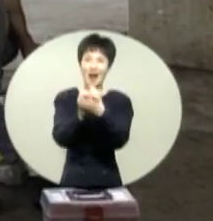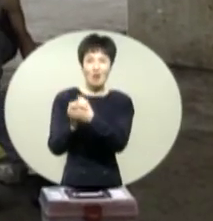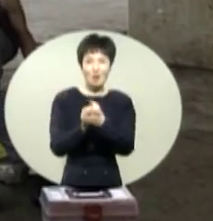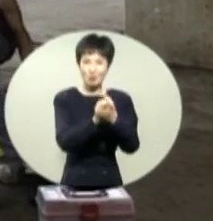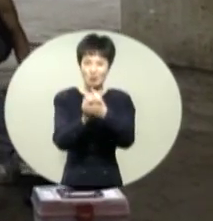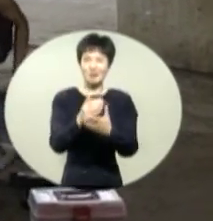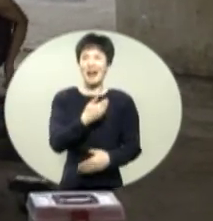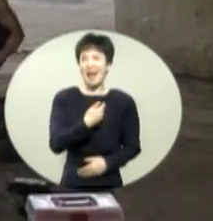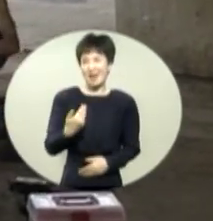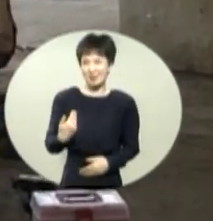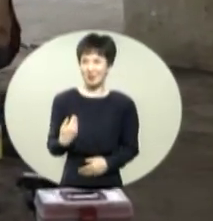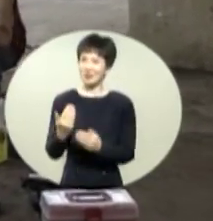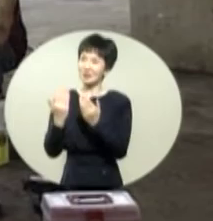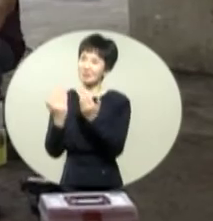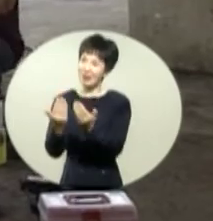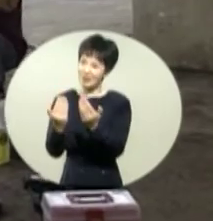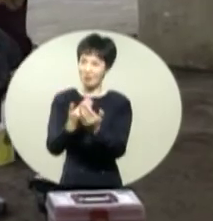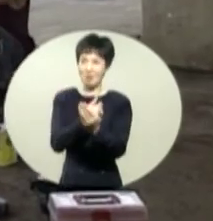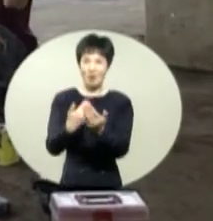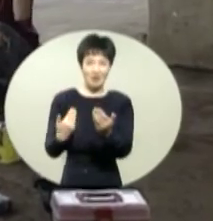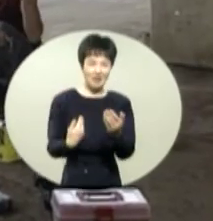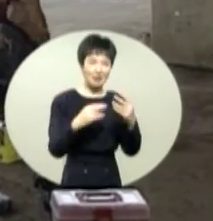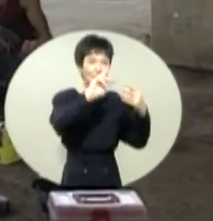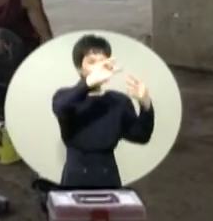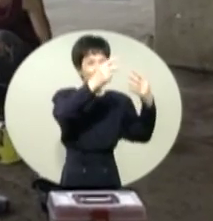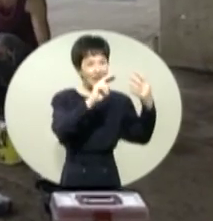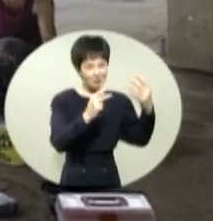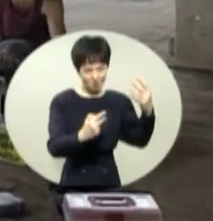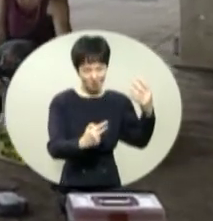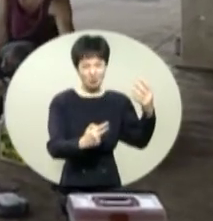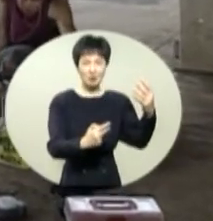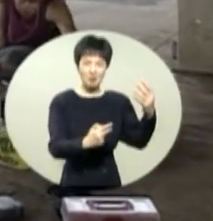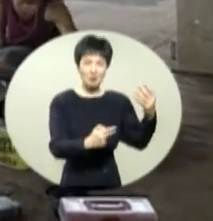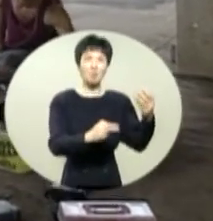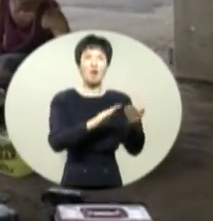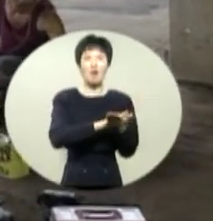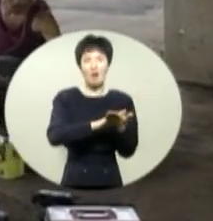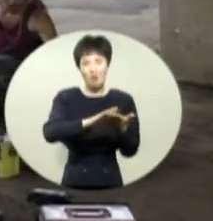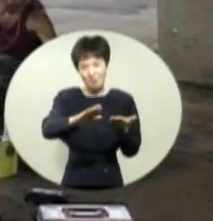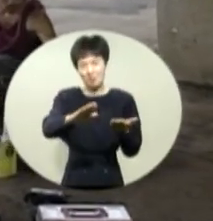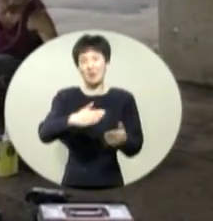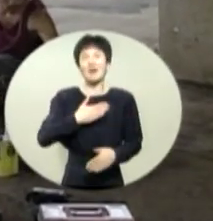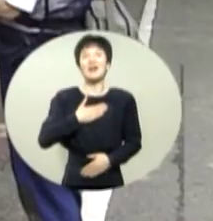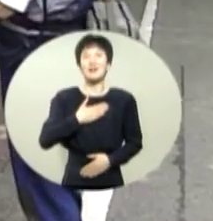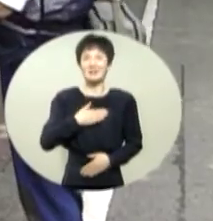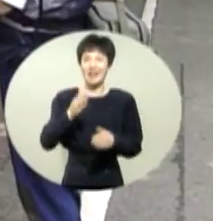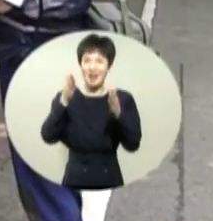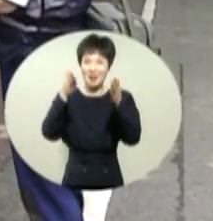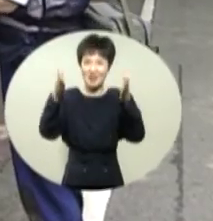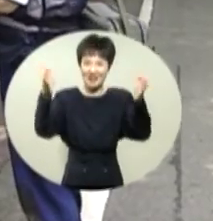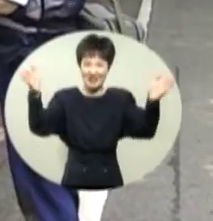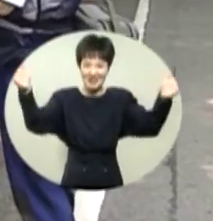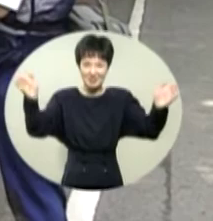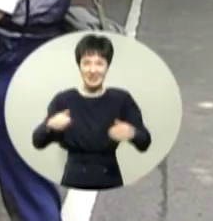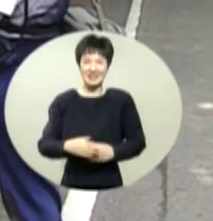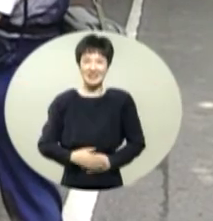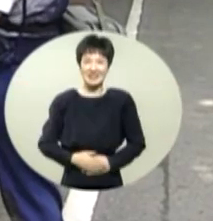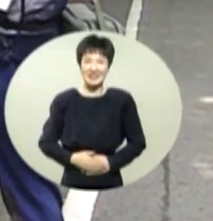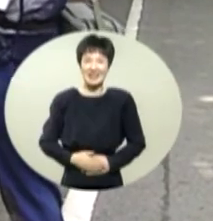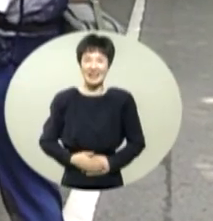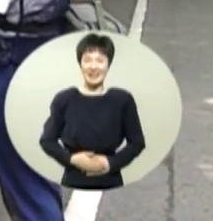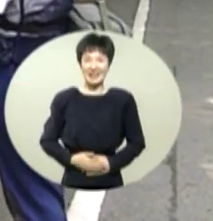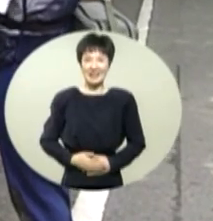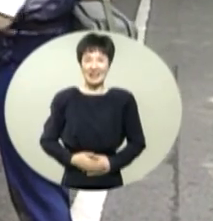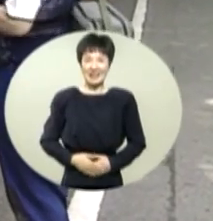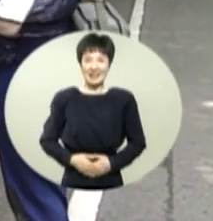ことができる。忘れがちな季節の花や色に敏感になる。世界が広がっていきます。 写真興味がありそう